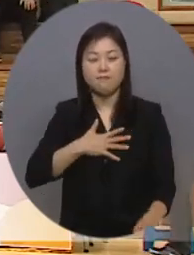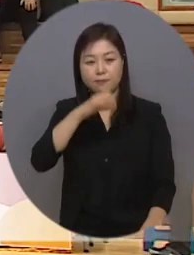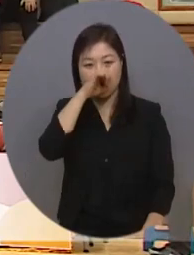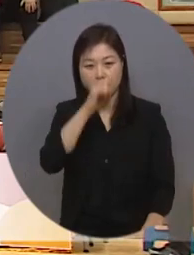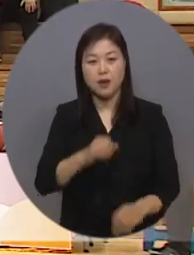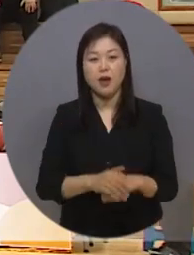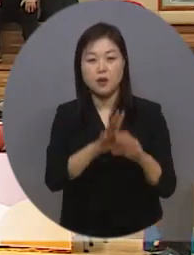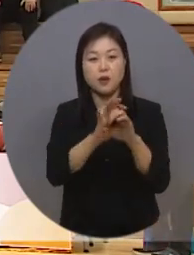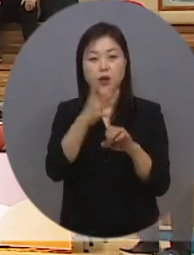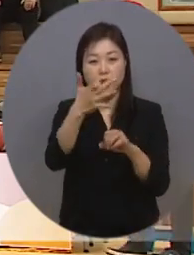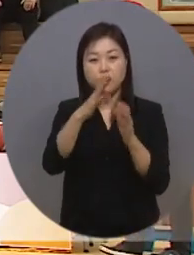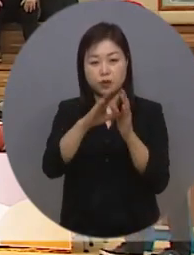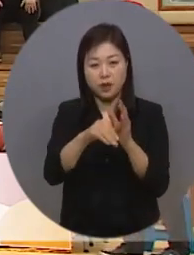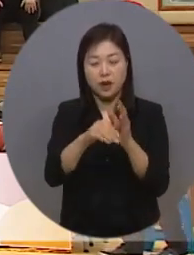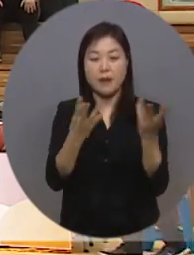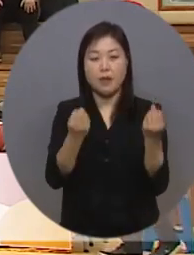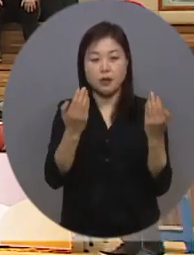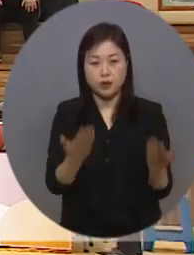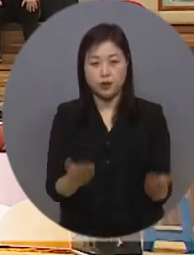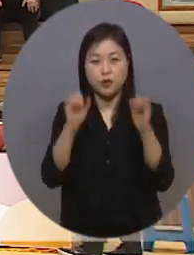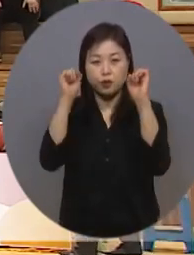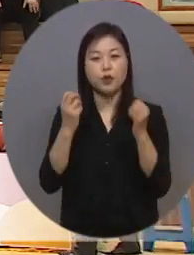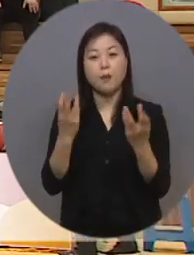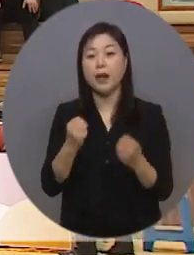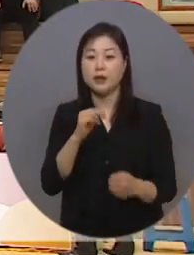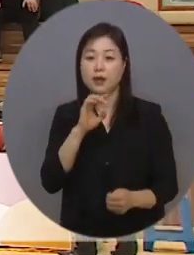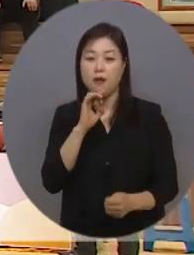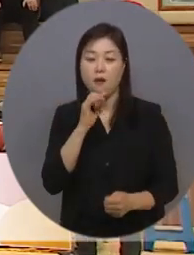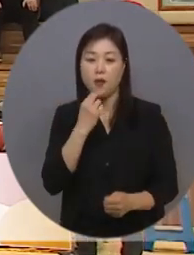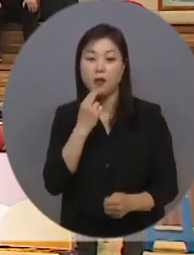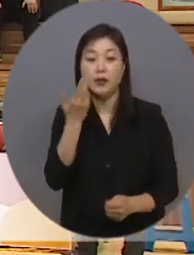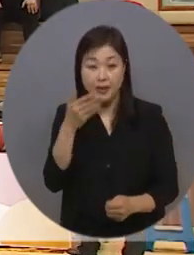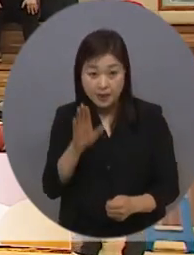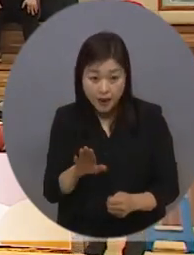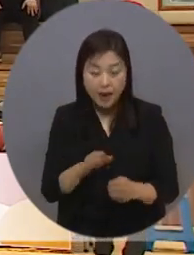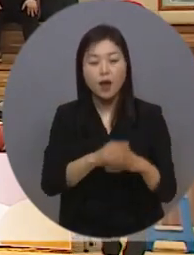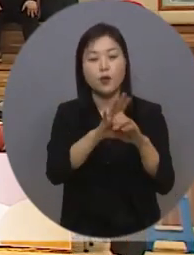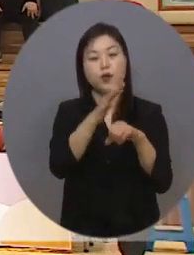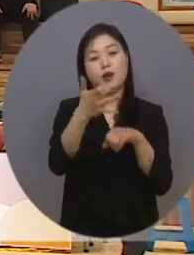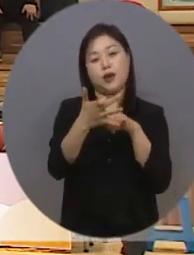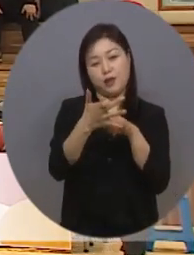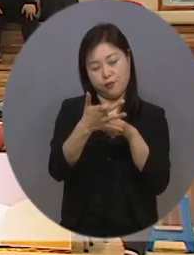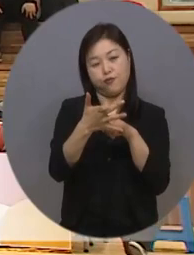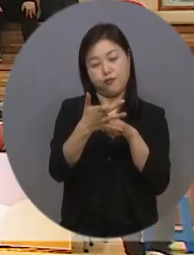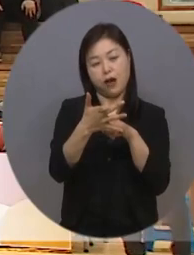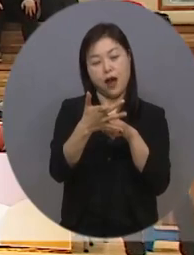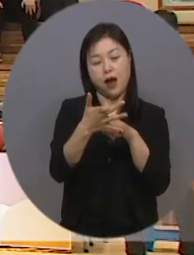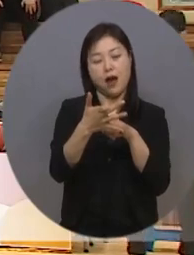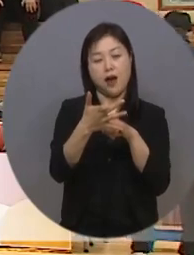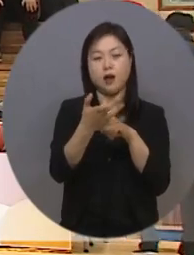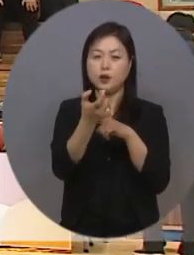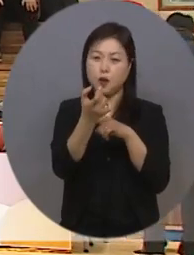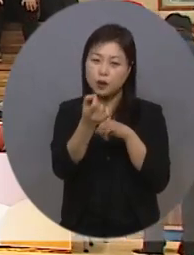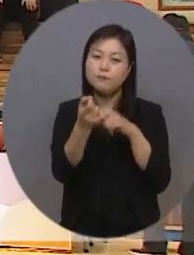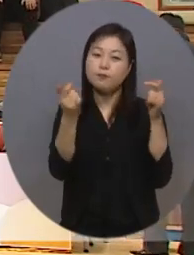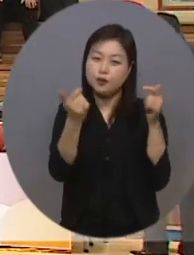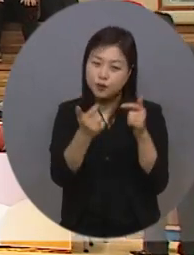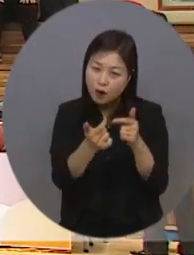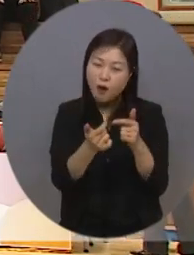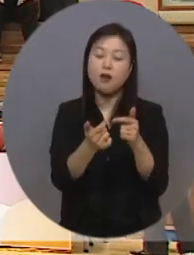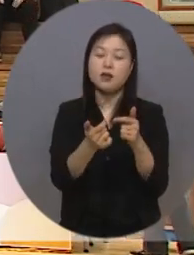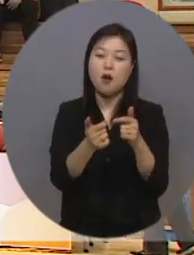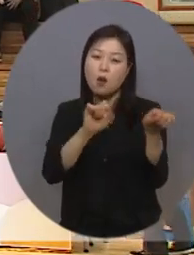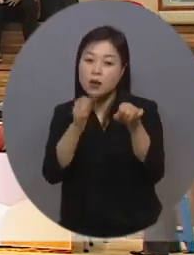코로나 기간 동안에는 많이 쉬고 운동도 많이 못했는데 이제 코로나가 풀리고 나서 이제